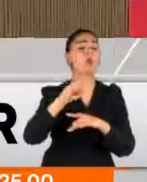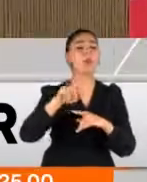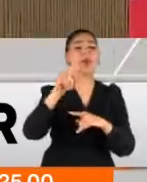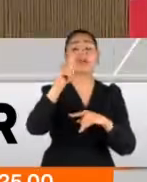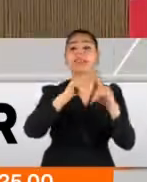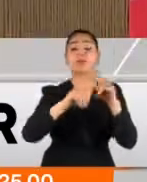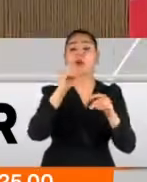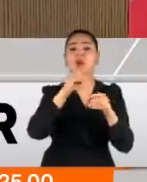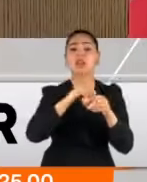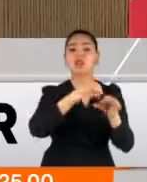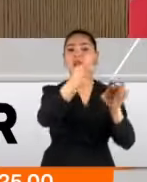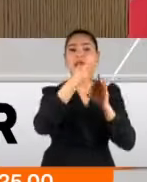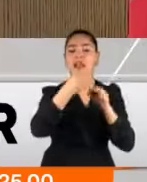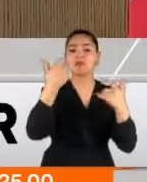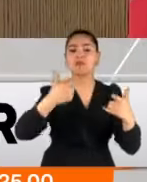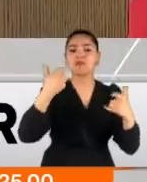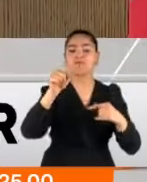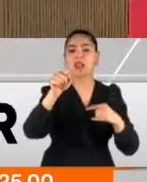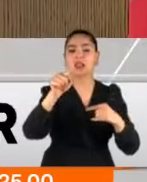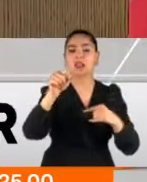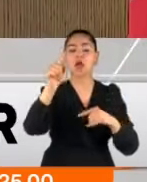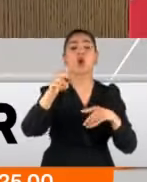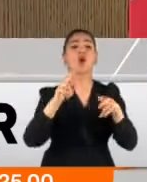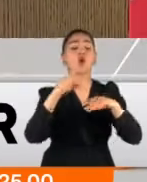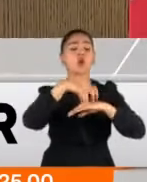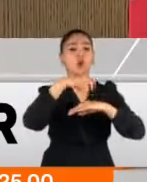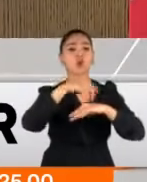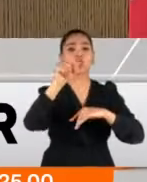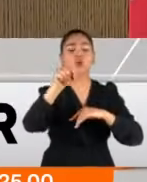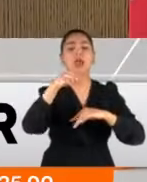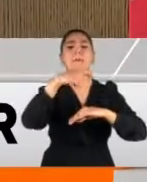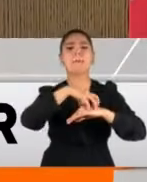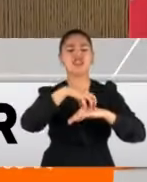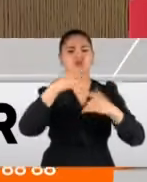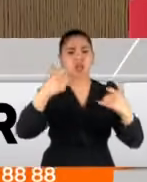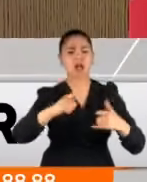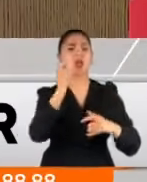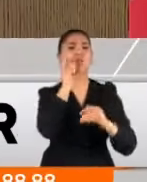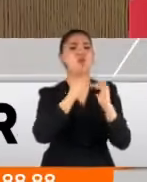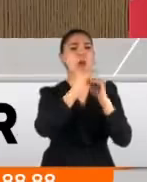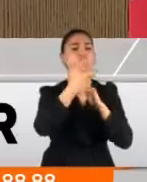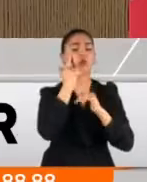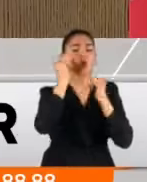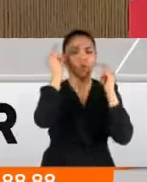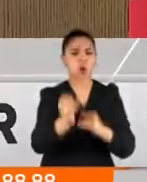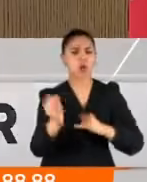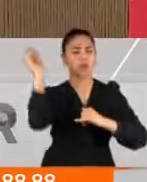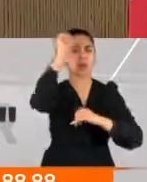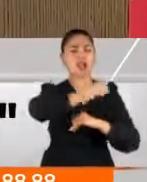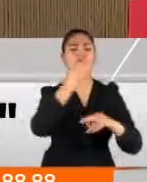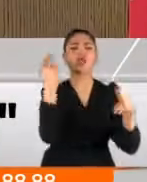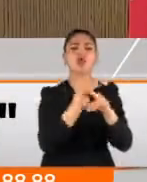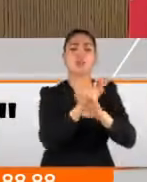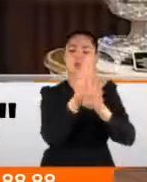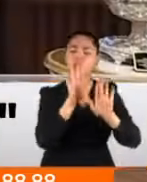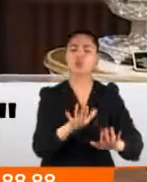çevirdi Kudüs'te mescid-i aksa'ya ve müslümanlara yönelik alçak saldırıların derhal